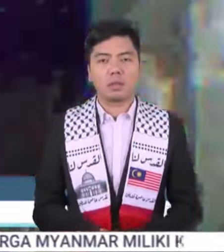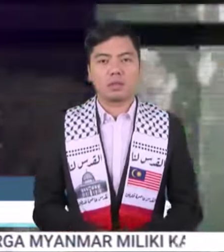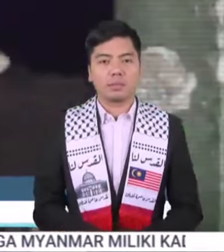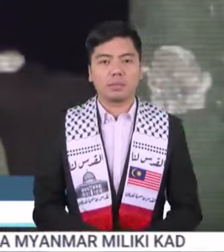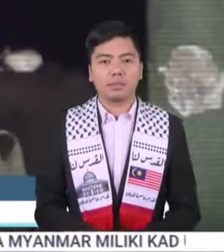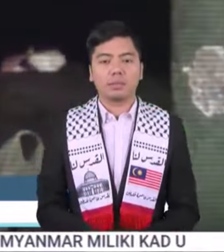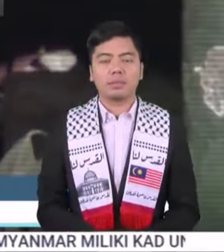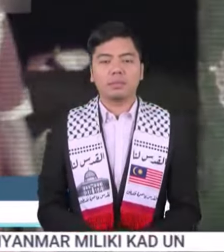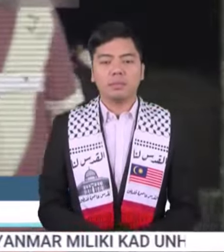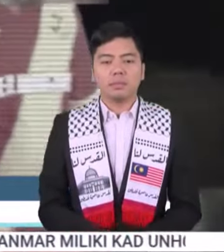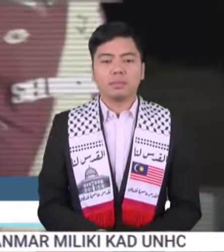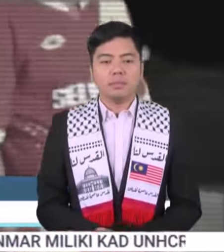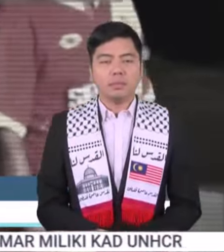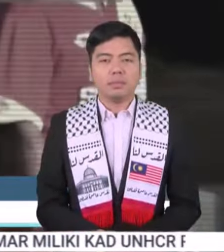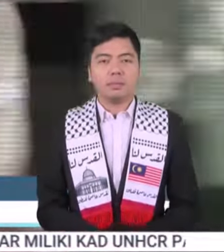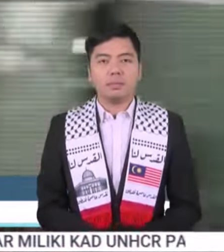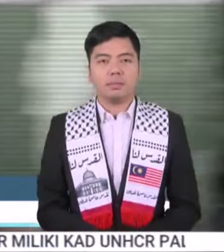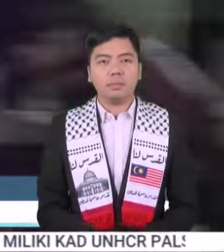dia.